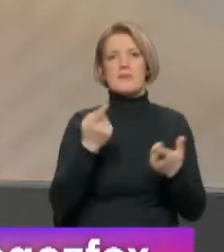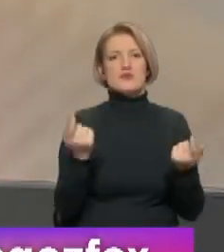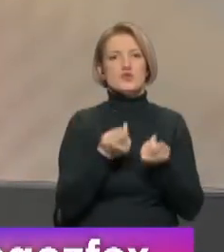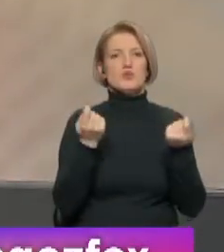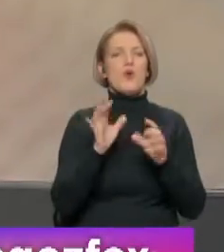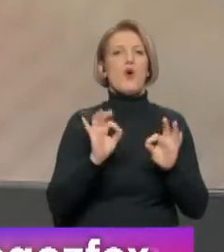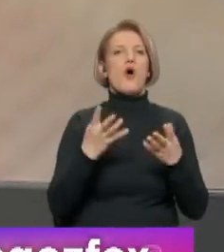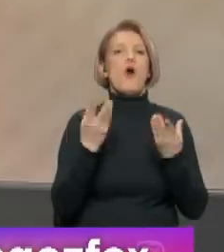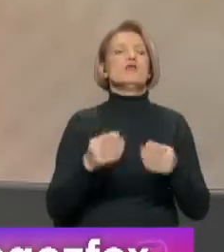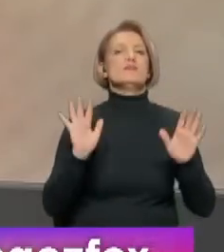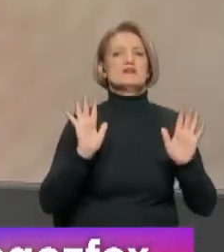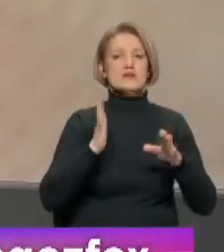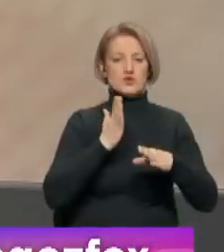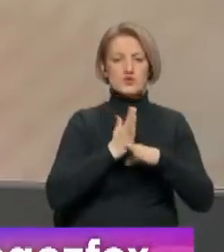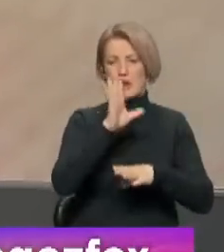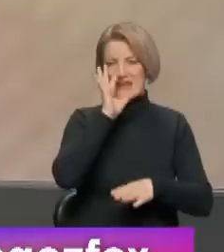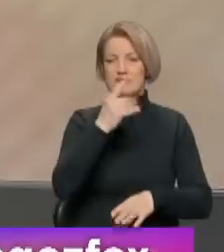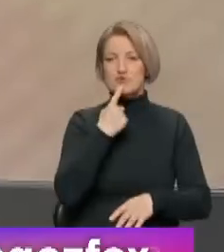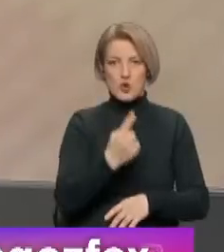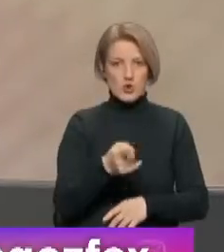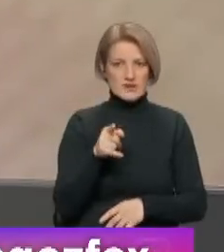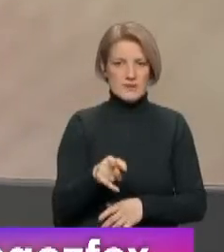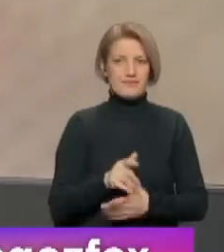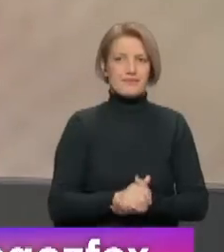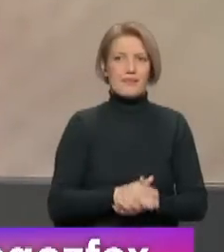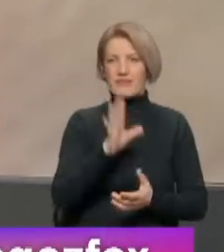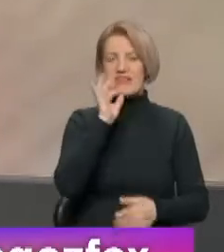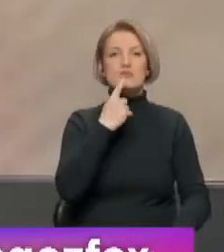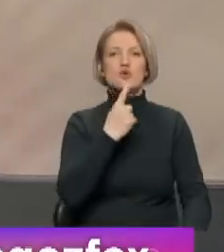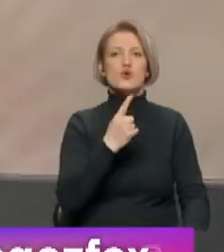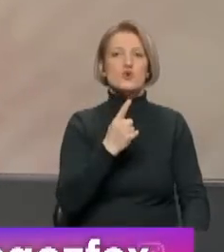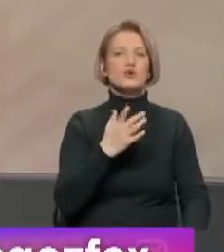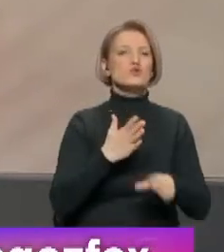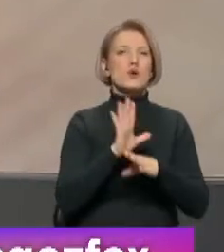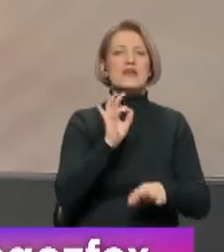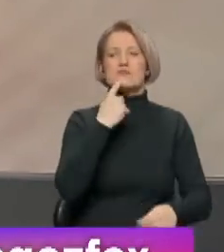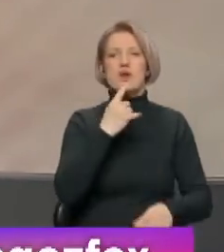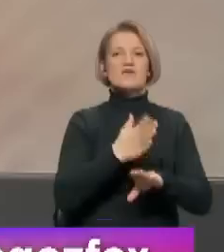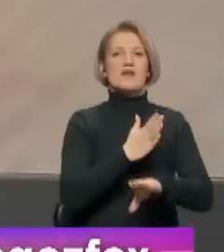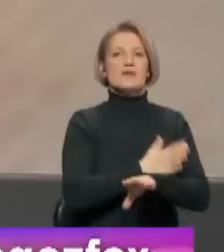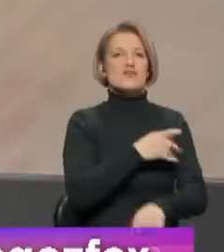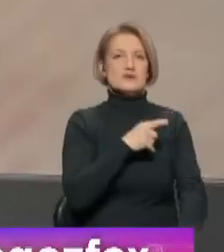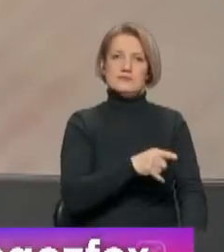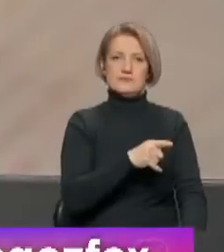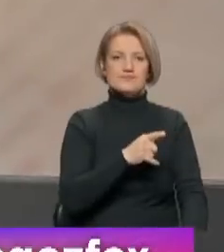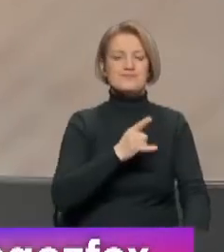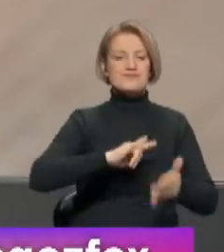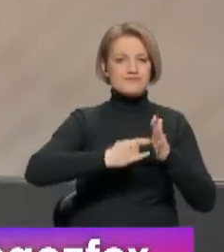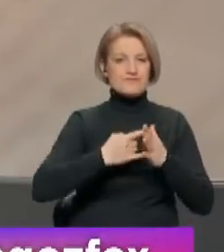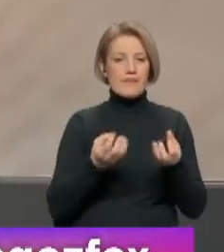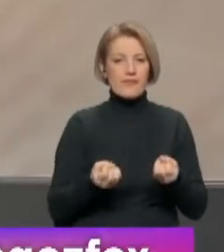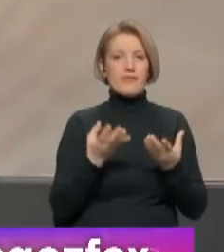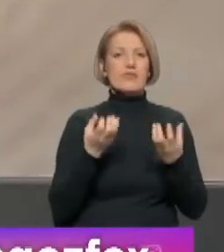Öyle olmasın doğruyu kim söylüyorsa kim söylüyor Ayrıca doğruyu vatandaş söylüyor geçinip